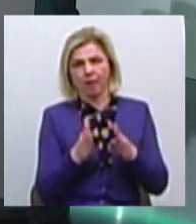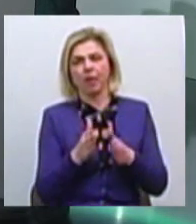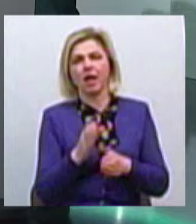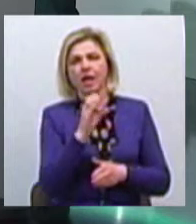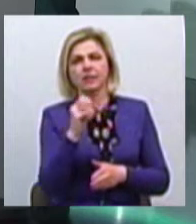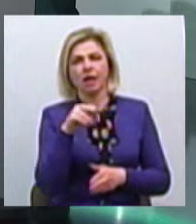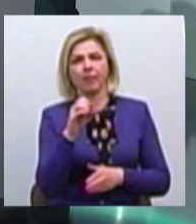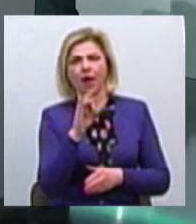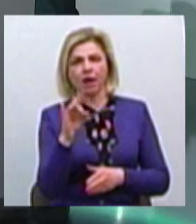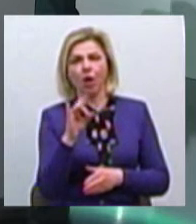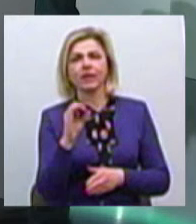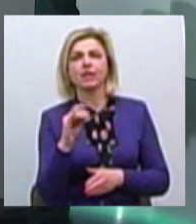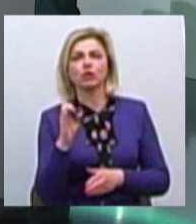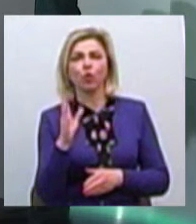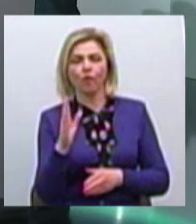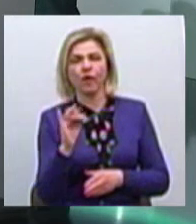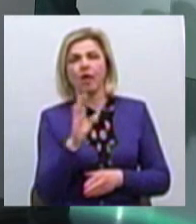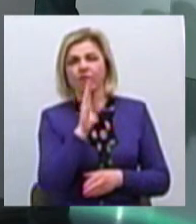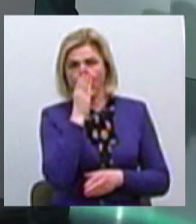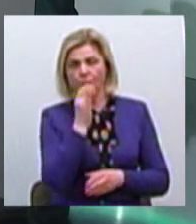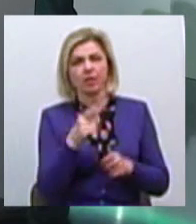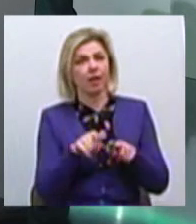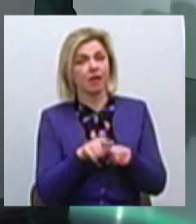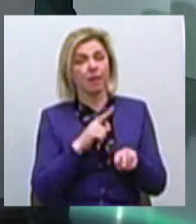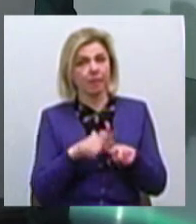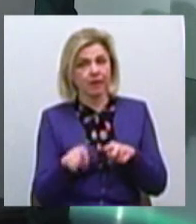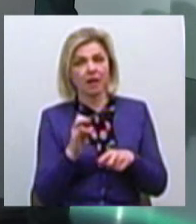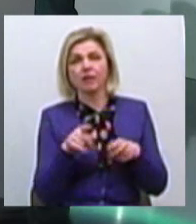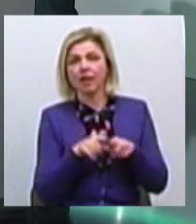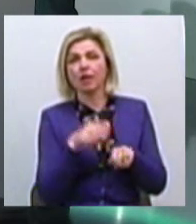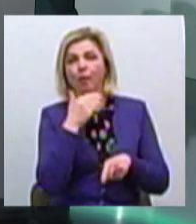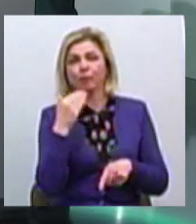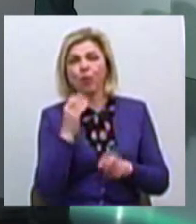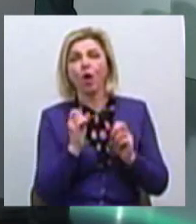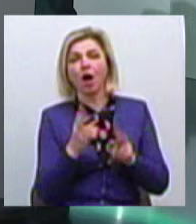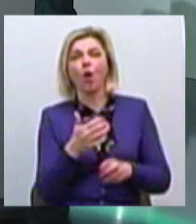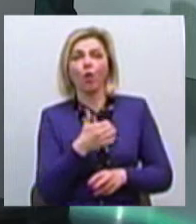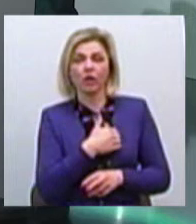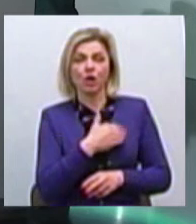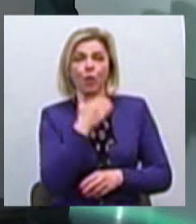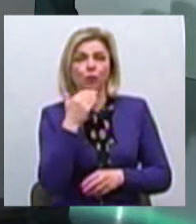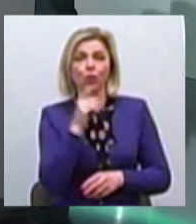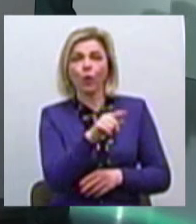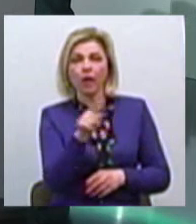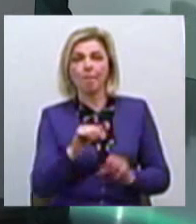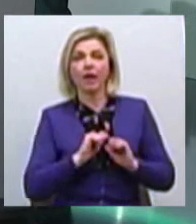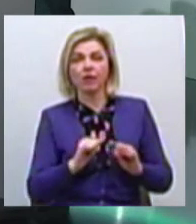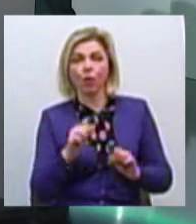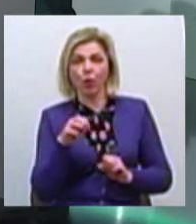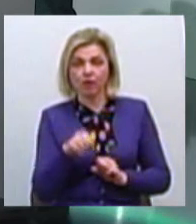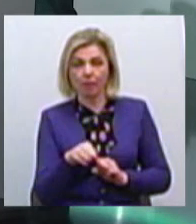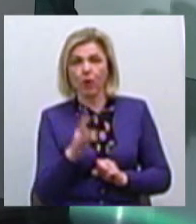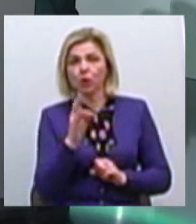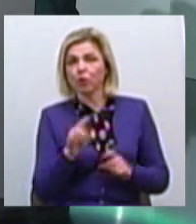откровенных врагов государства. Не так быстро, не так много, как мне бы хотелось, наверное, как хотелось бы многим патриотам, но все равно